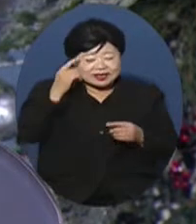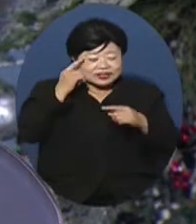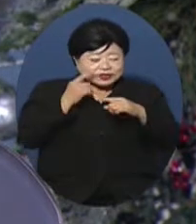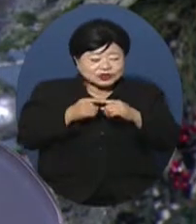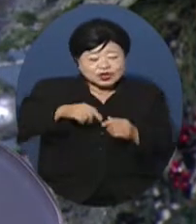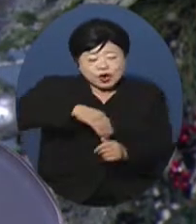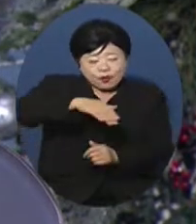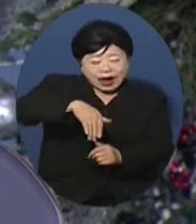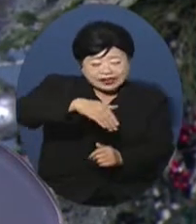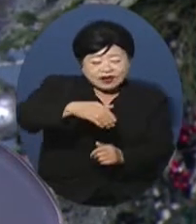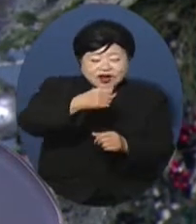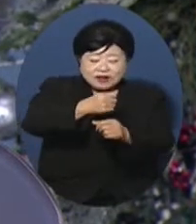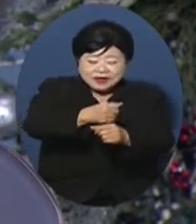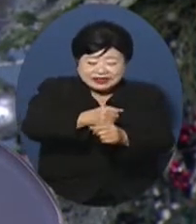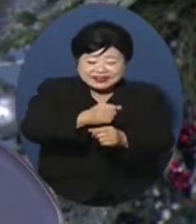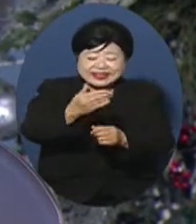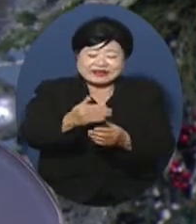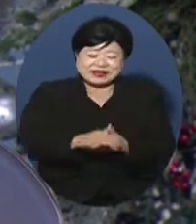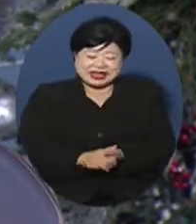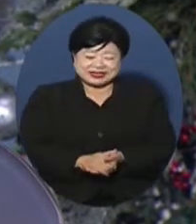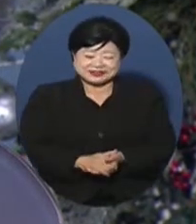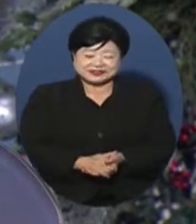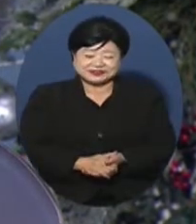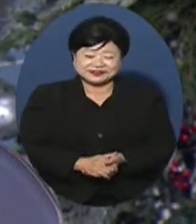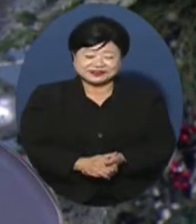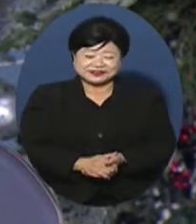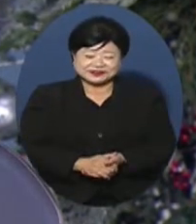환경을 만들어야 합니다